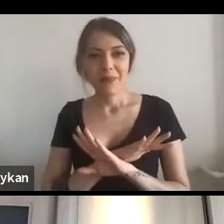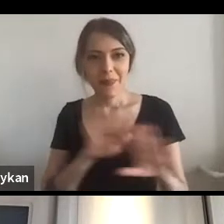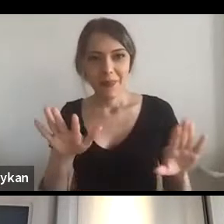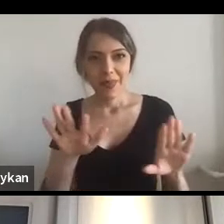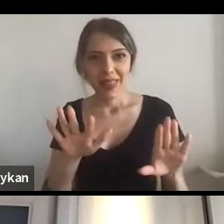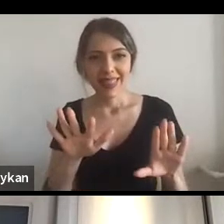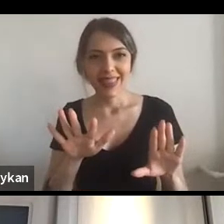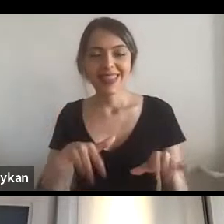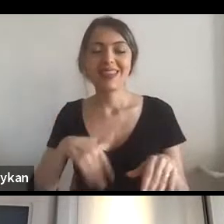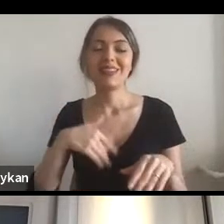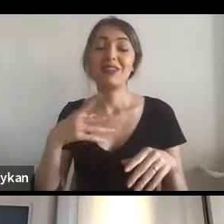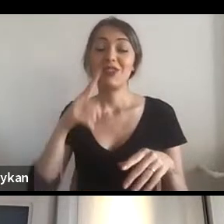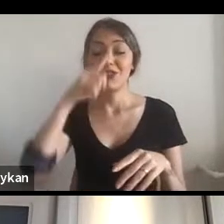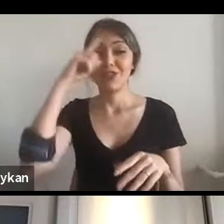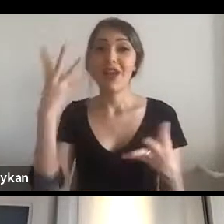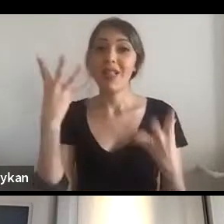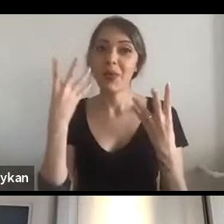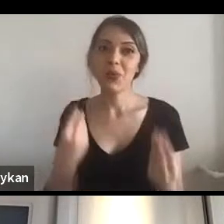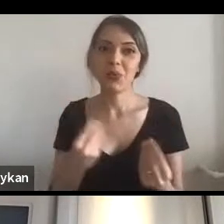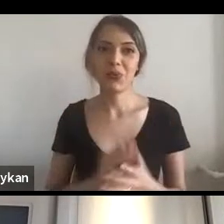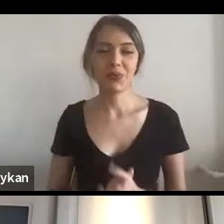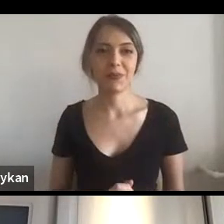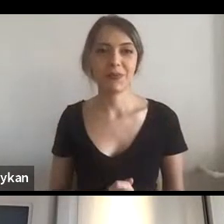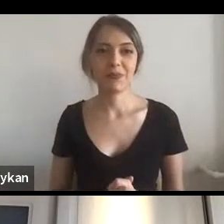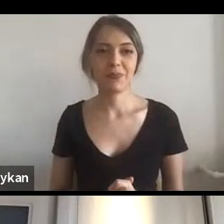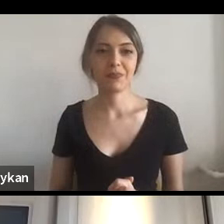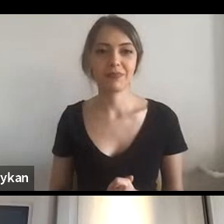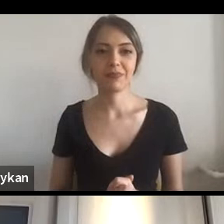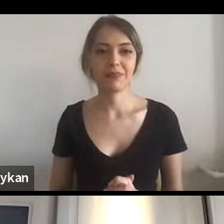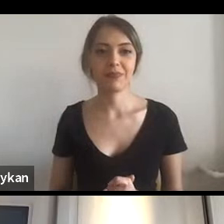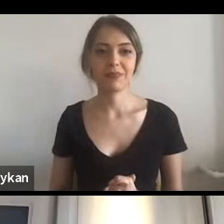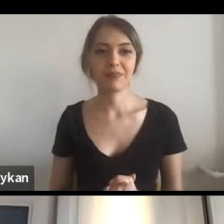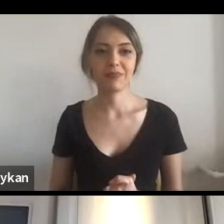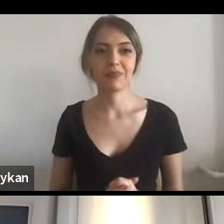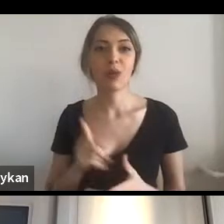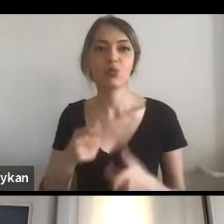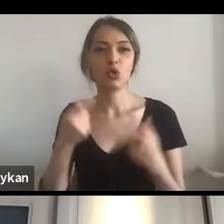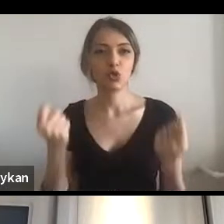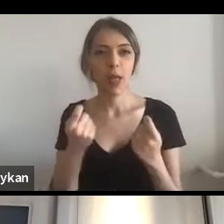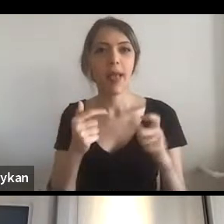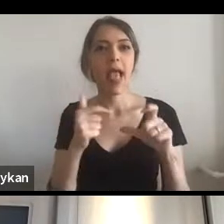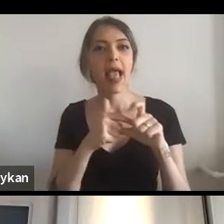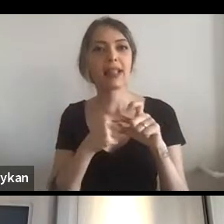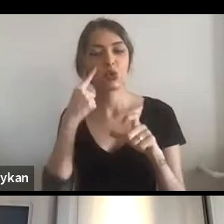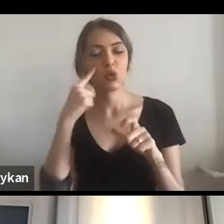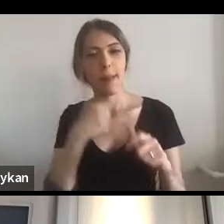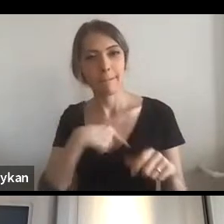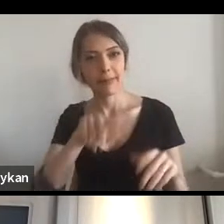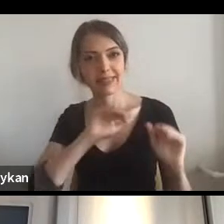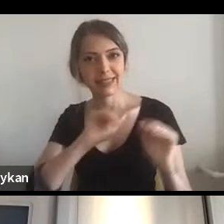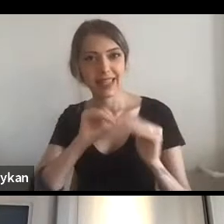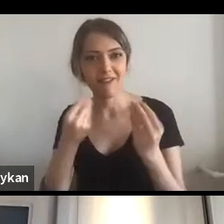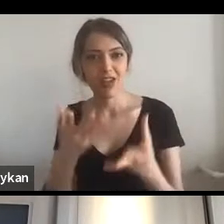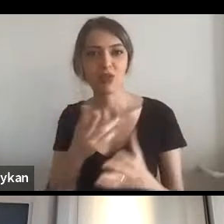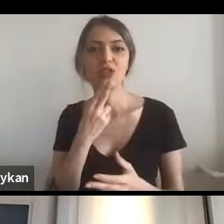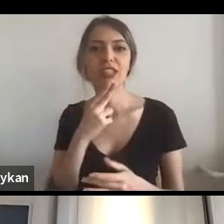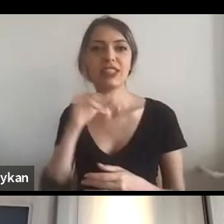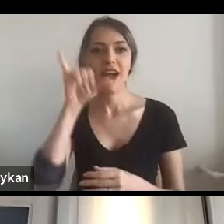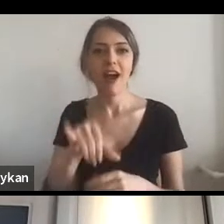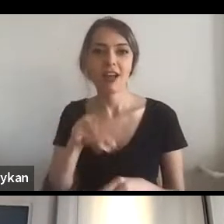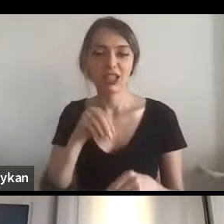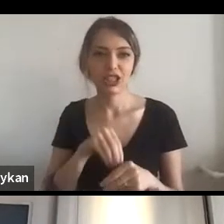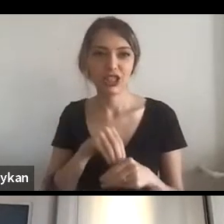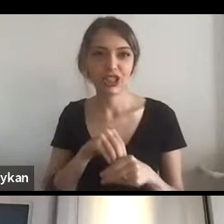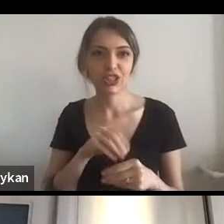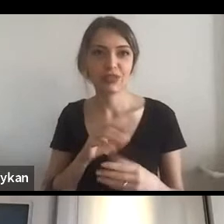izin verir. Evet, bu çalışmayı da etkiniz olarak destekliyoruz. Burada da kadın haklarıyla uğraşan